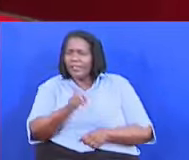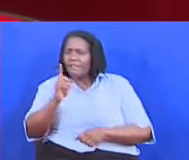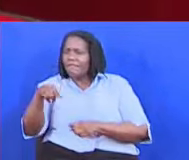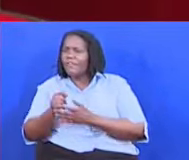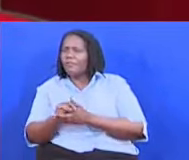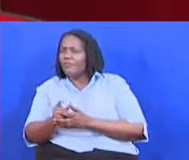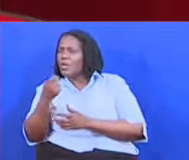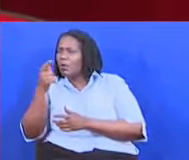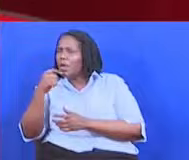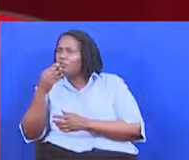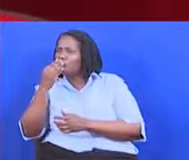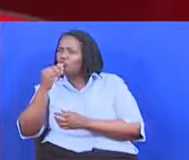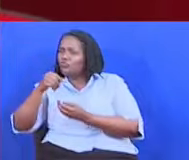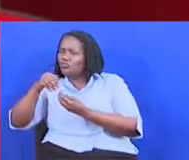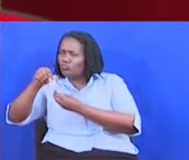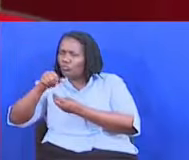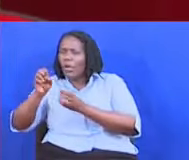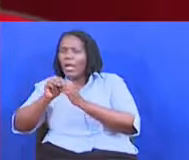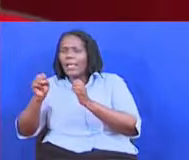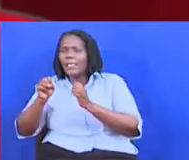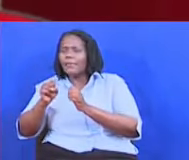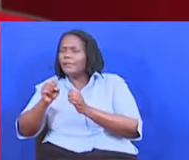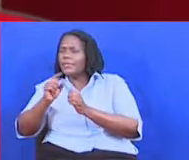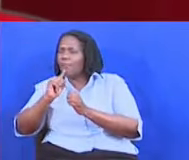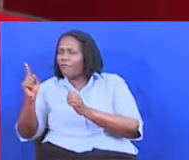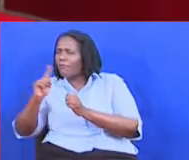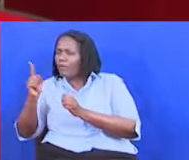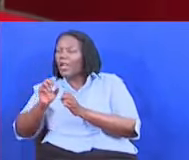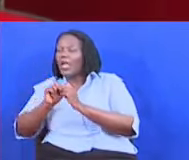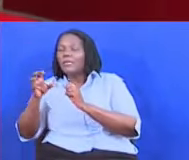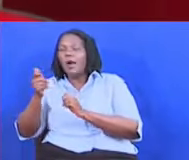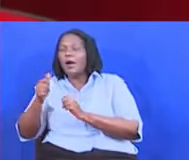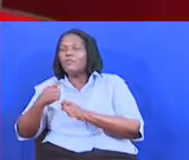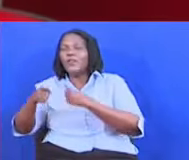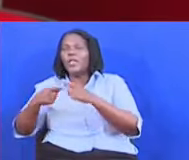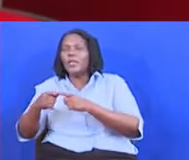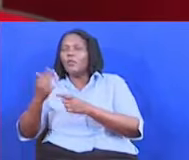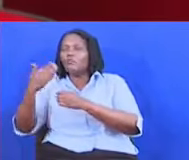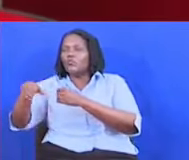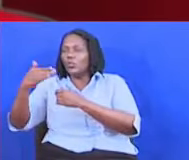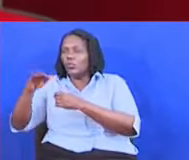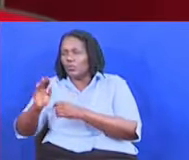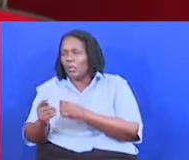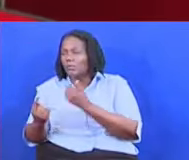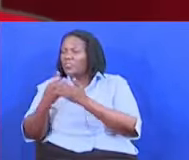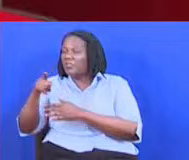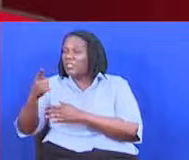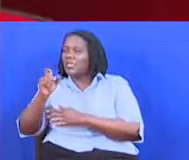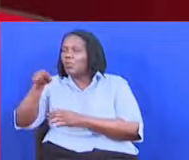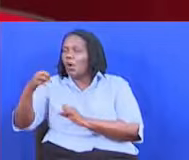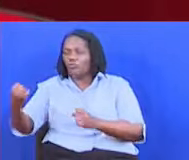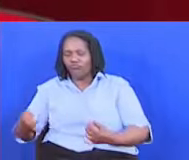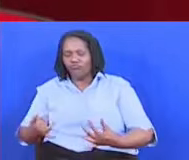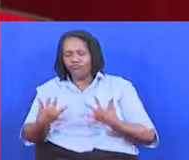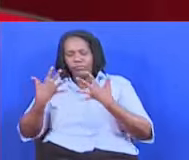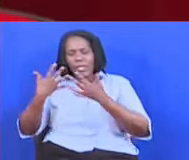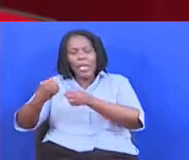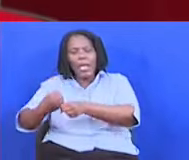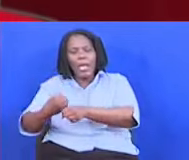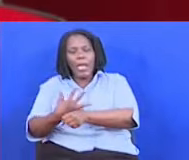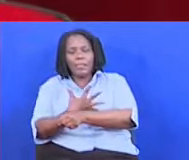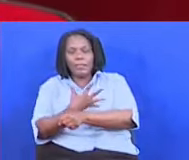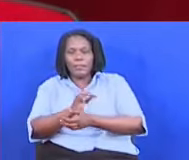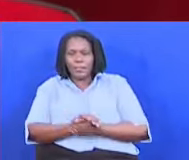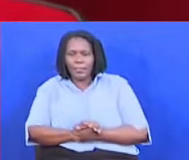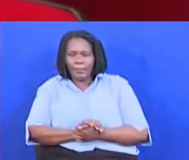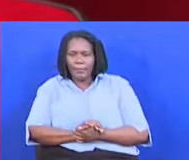bado vinaendelea kusambaa na kuleta shida ambazo inasababisha gharama kubwa katika matibabu ya kansa na vile